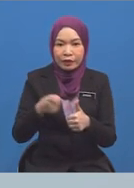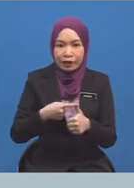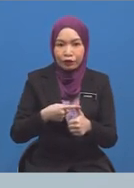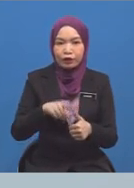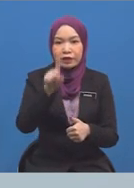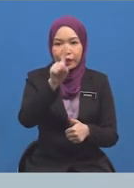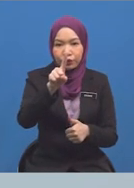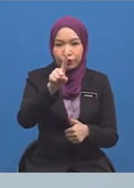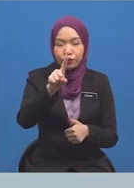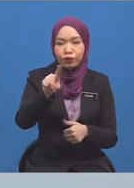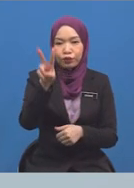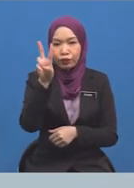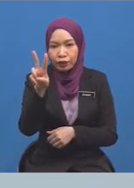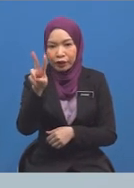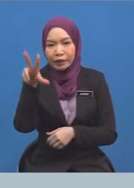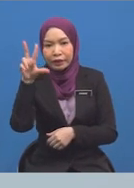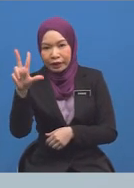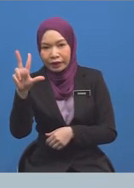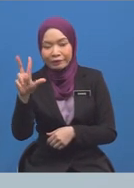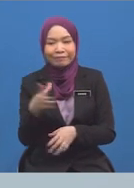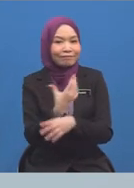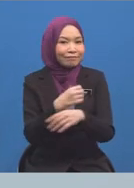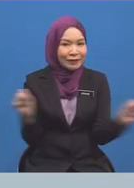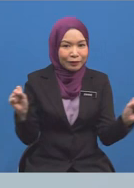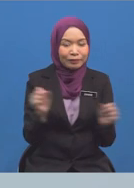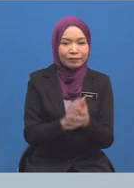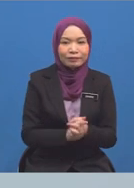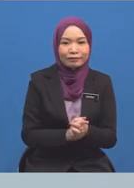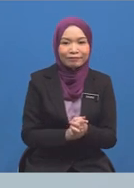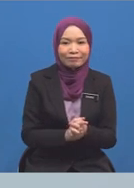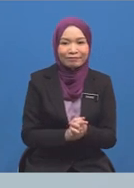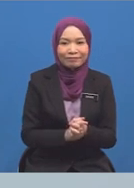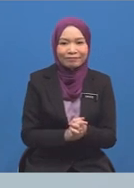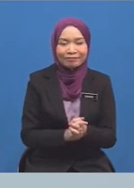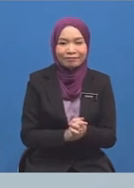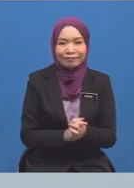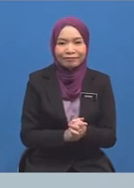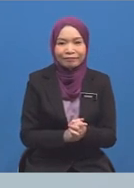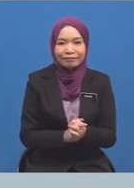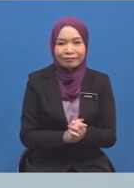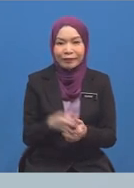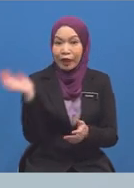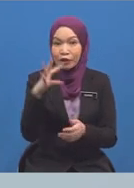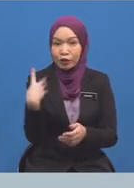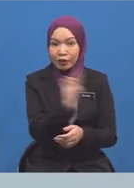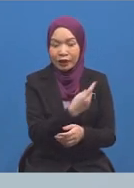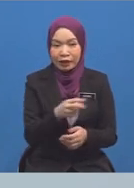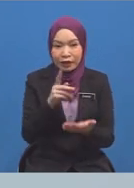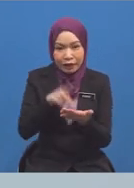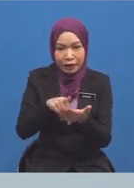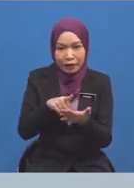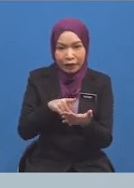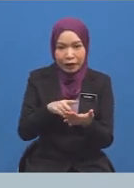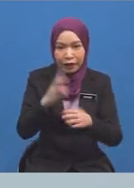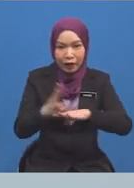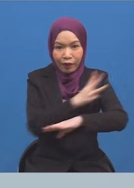123 siap tak susahkan mode-mode joong-ki tekira kawasan blorec yang